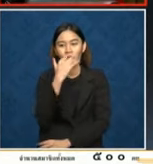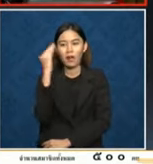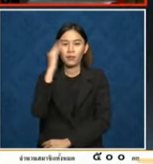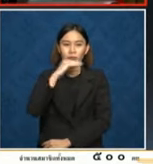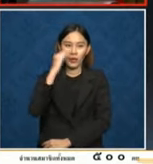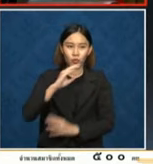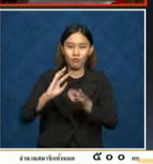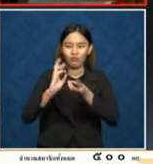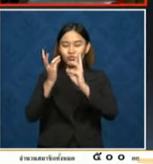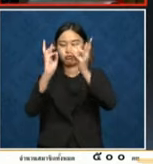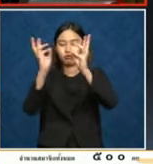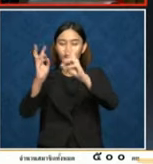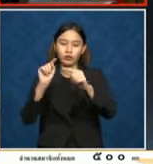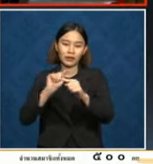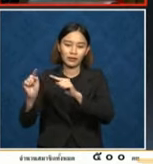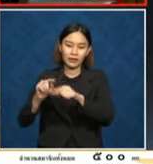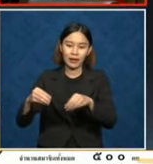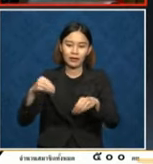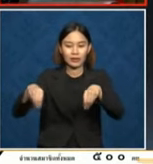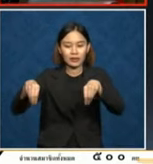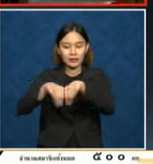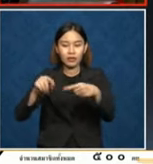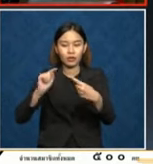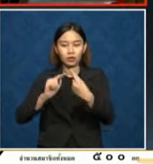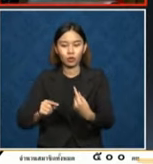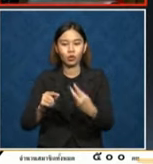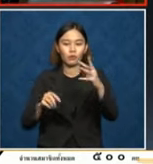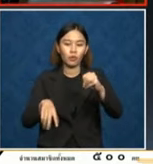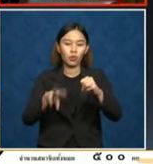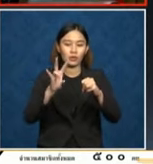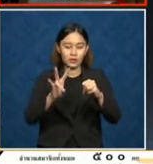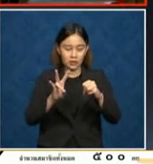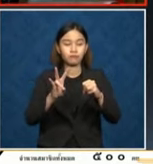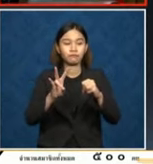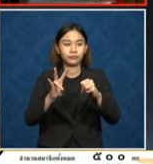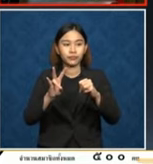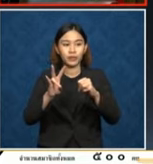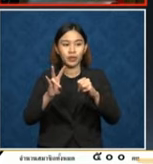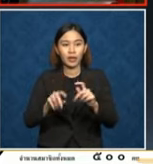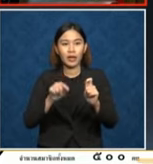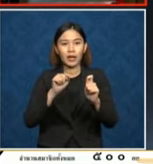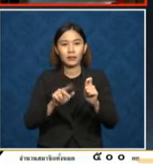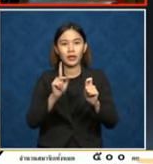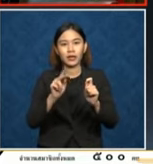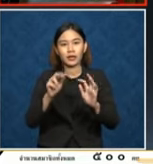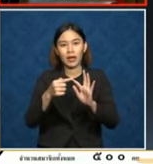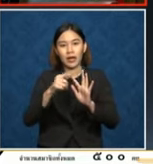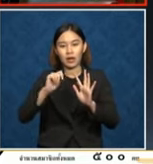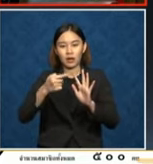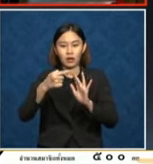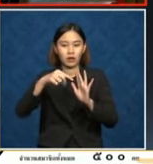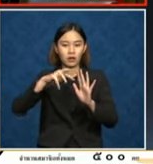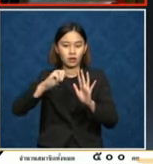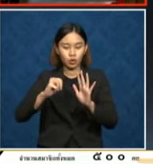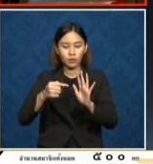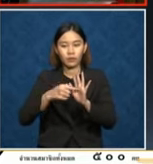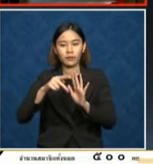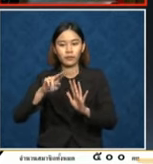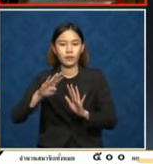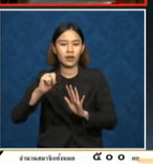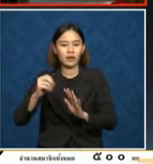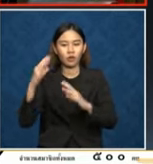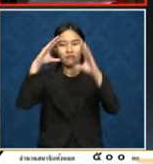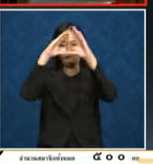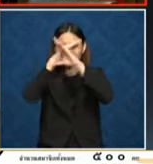องคละคุ้งไปทั่วบริเวณใกล้เคียงในพื้นที่หมู่7ตำบลคลองมะเดื่ออำเภอกระทุ่มแบนชอบแอบปล่อยในช่วงกลาง